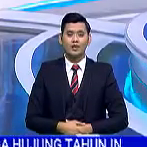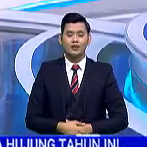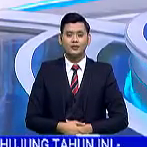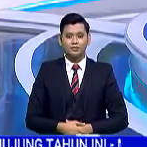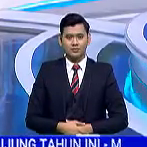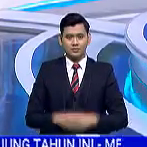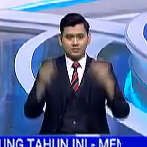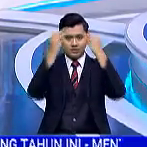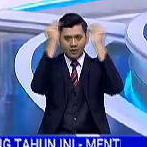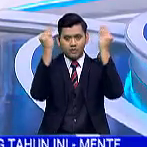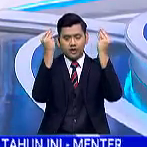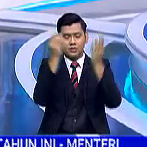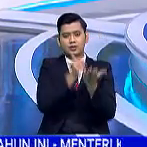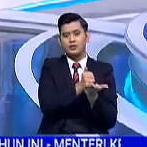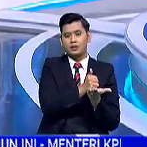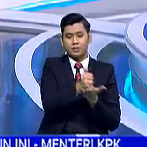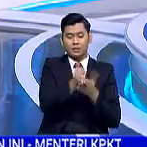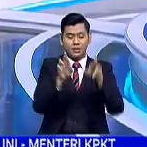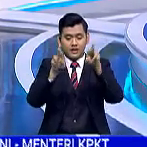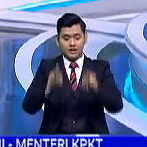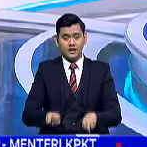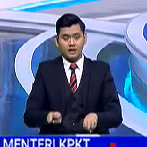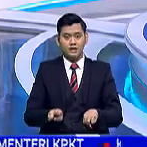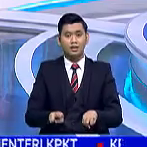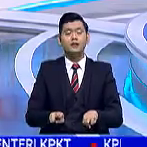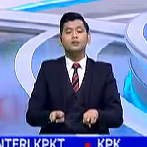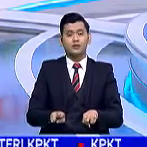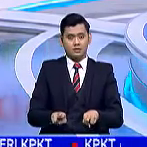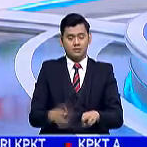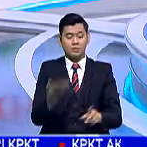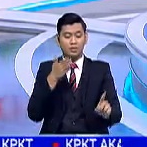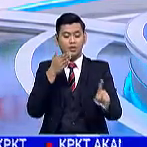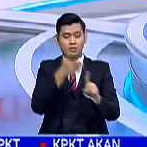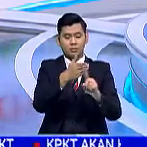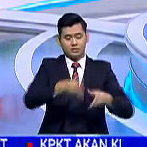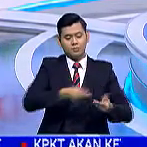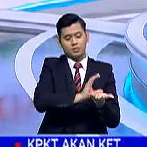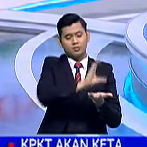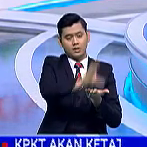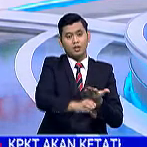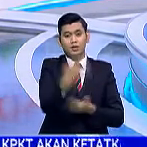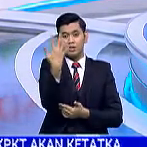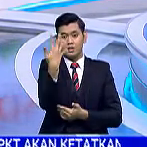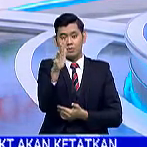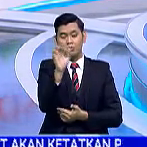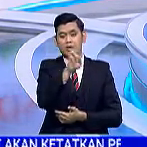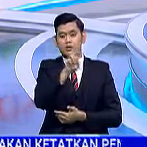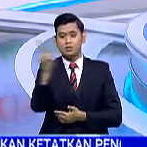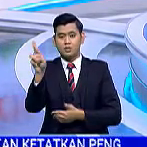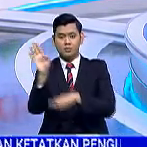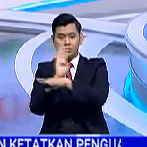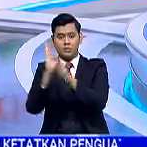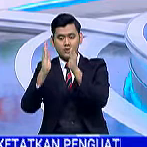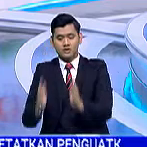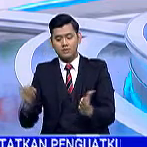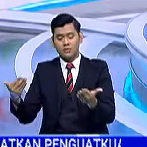Majlis Amanah Rakyat MARA menyasarkan untuk melahirkan seramai 15,000 usahawan baru melalui Pelan Strategik MARA